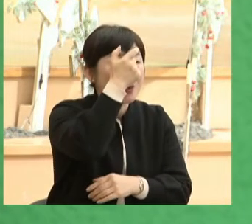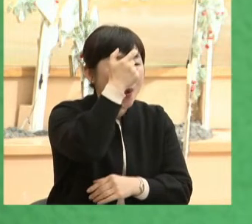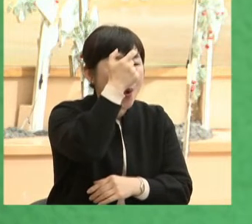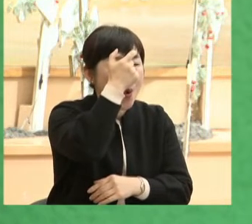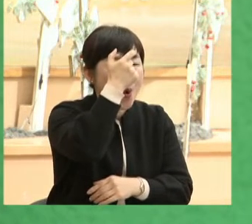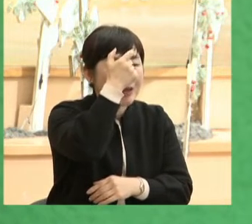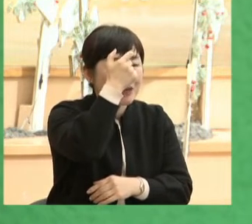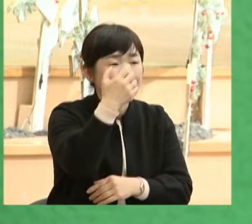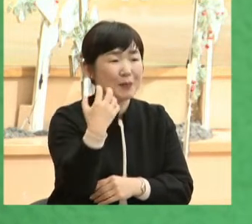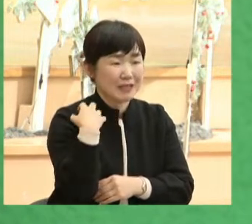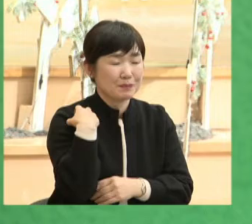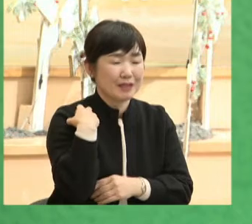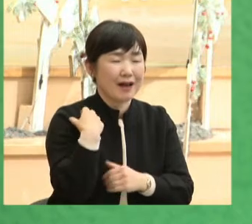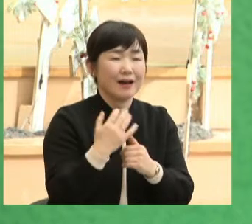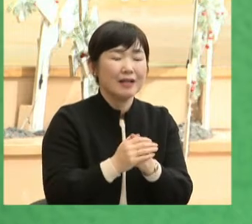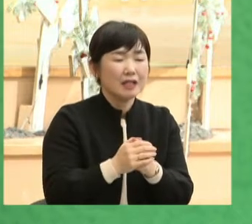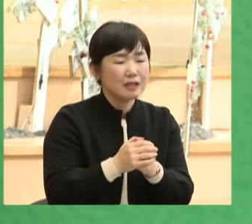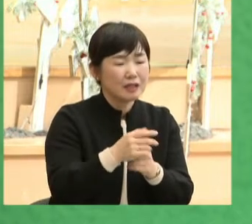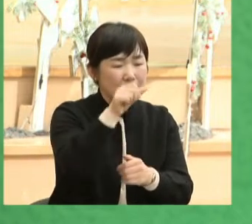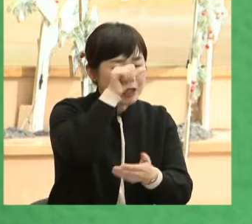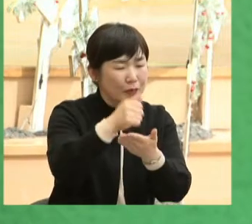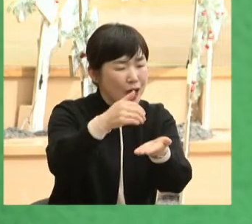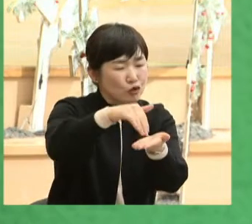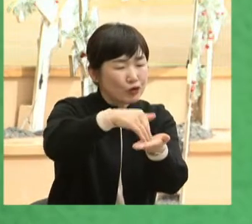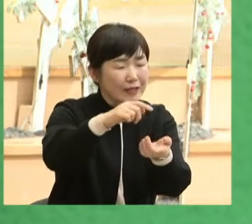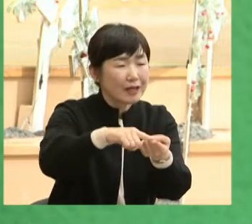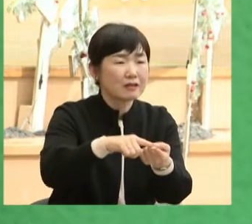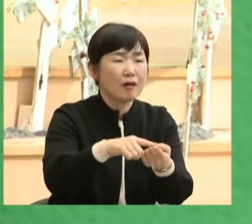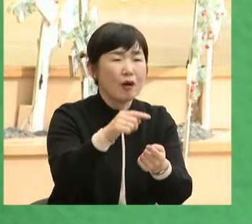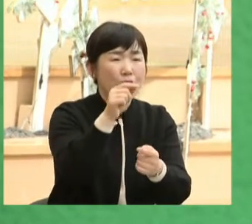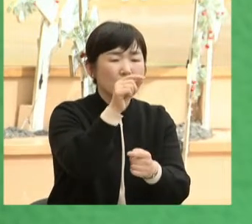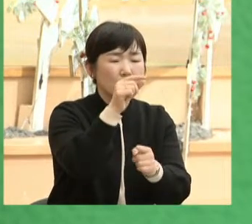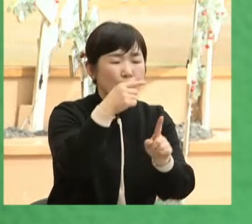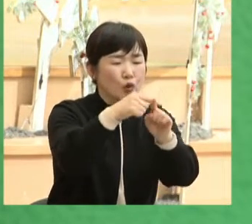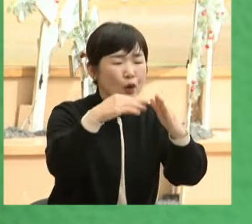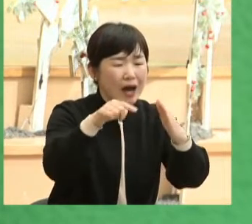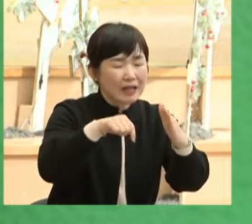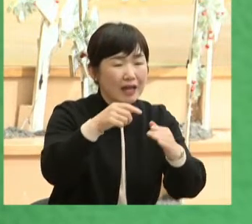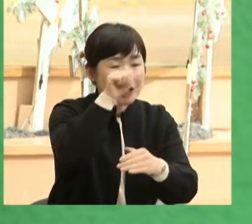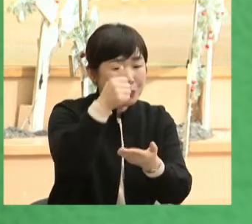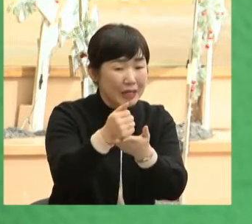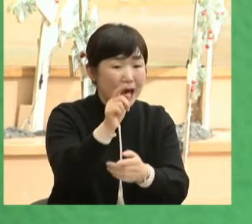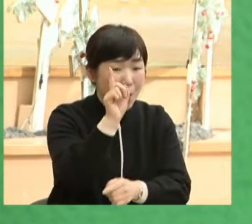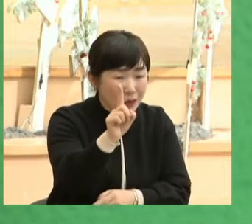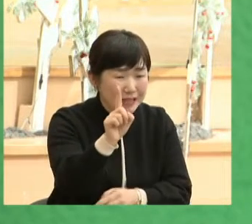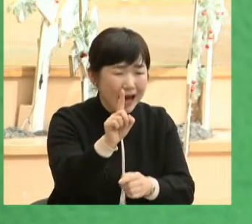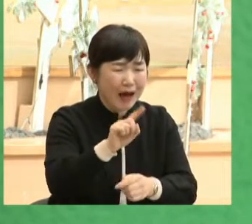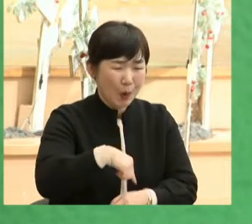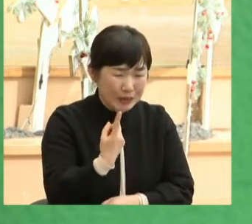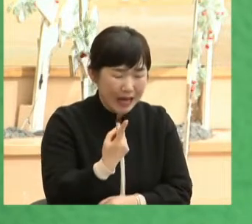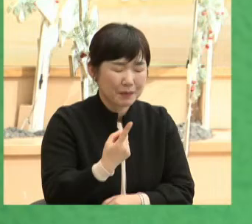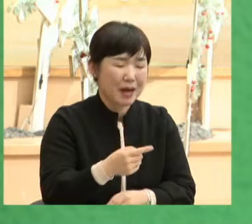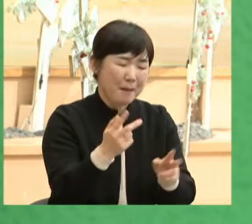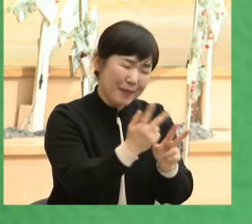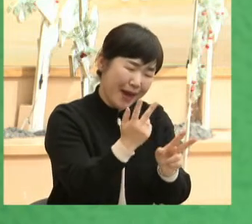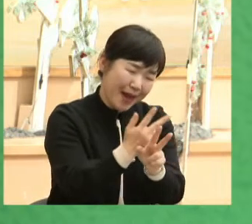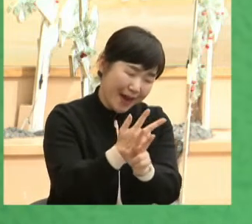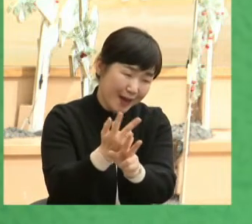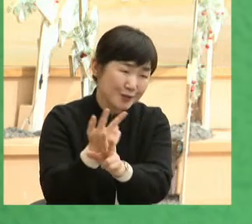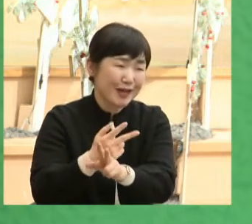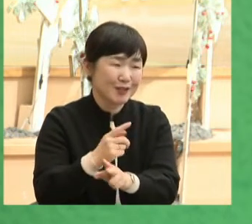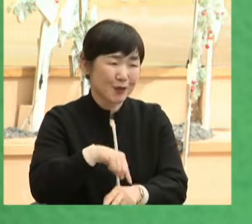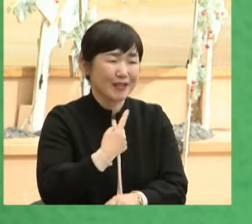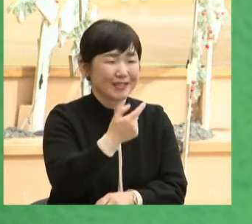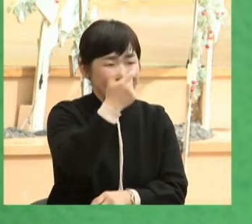장로님의 수요일 따라서 예를 들어서 장로님 한 두 번밖에 없는 작은 교회는 장로님이 뭐 매주마다 대표 기도가 돌아옵니다